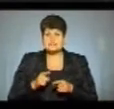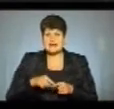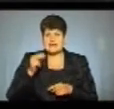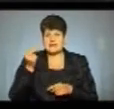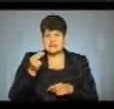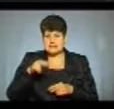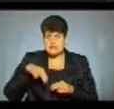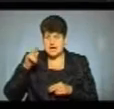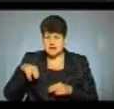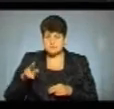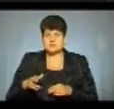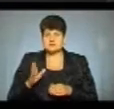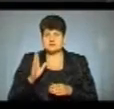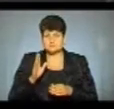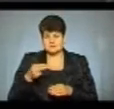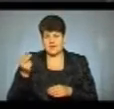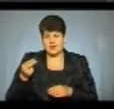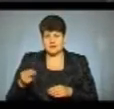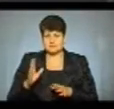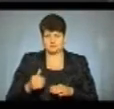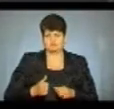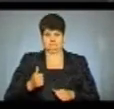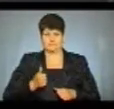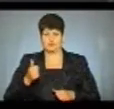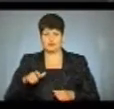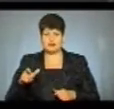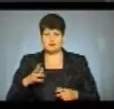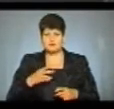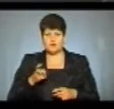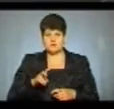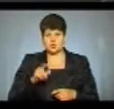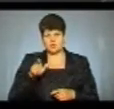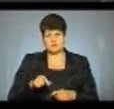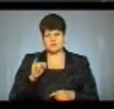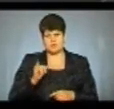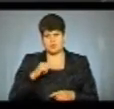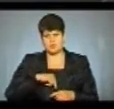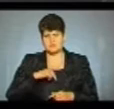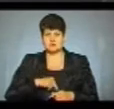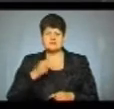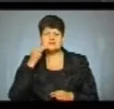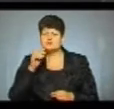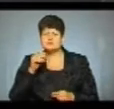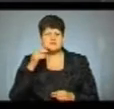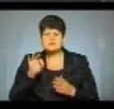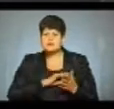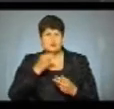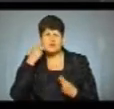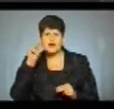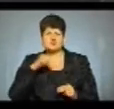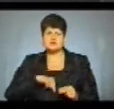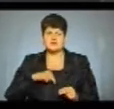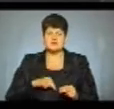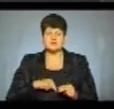буде підбадьорювати людей. І навіть коли буде приходила людина з поганим настроєм, в неї зразу покращиться настрій. І